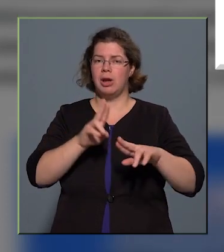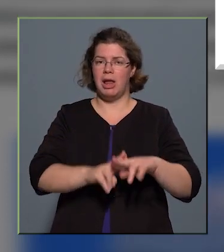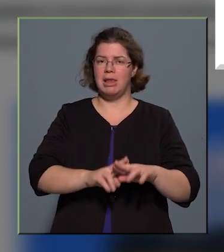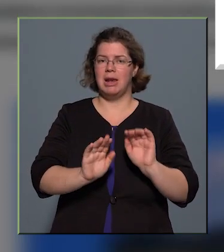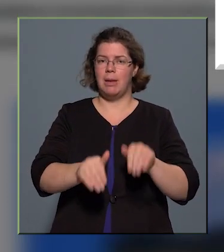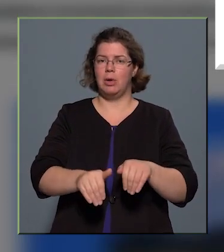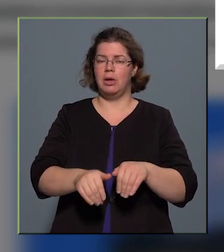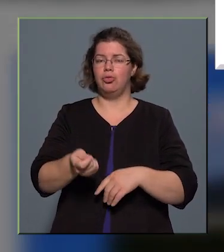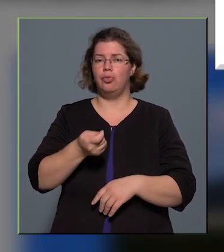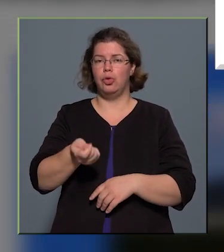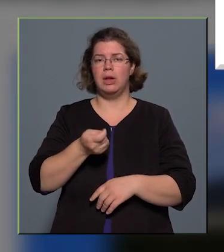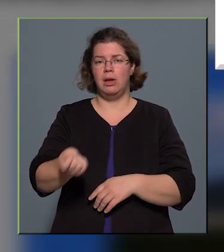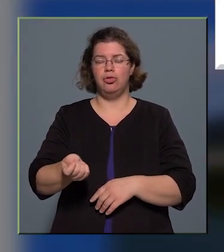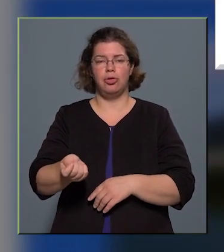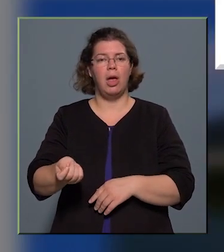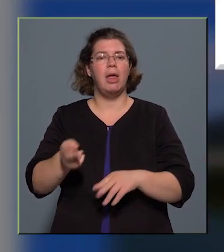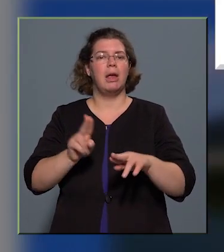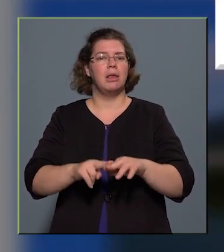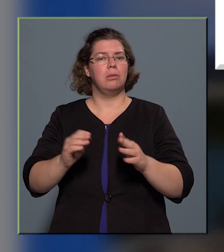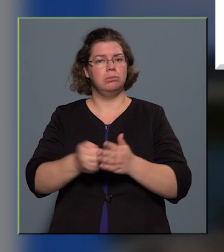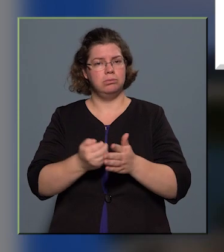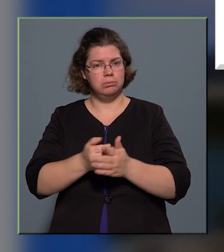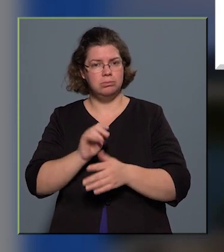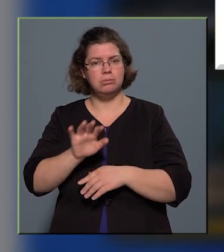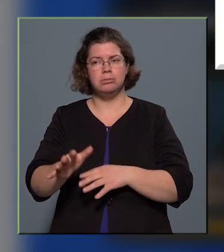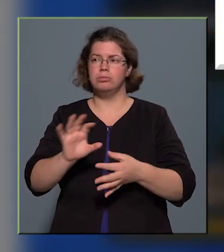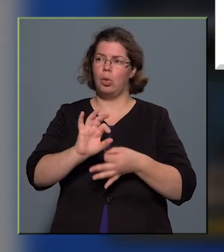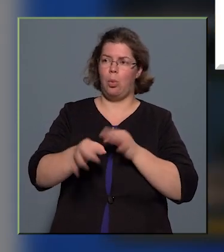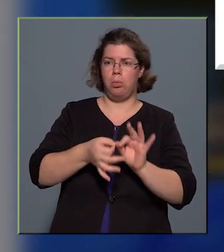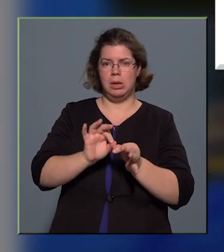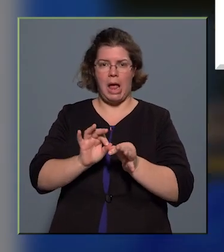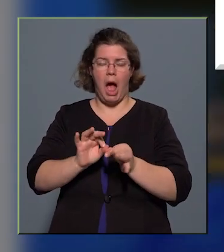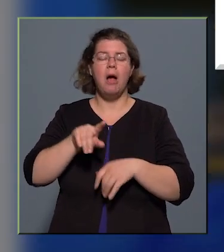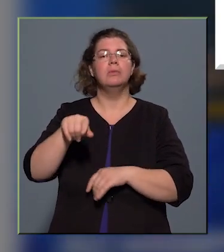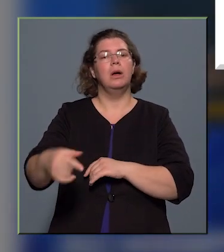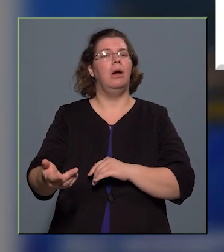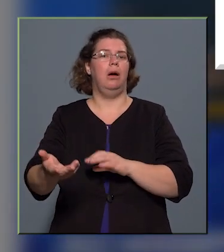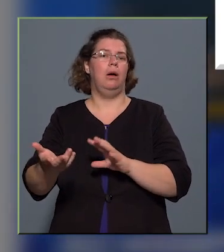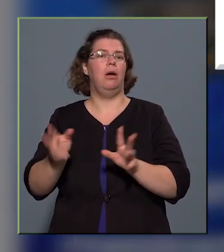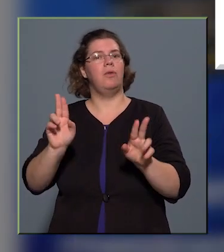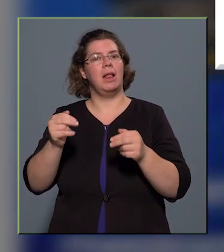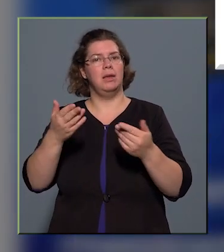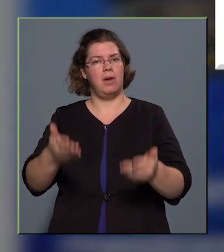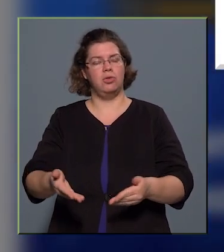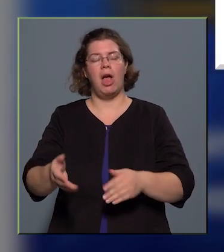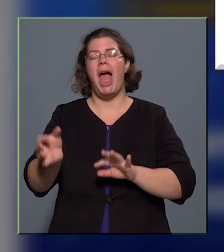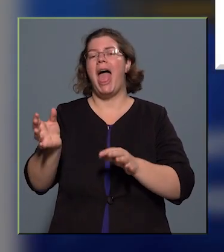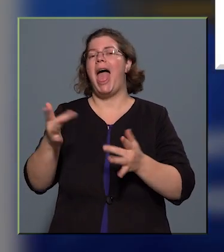fűtési rendszerek elektrifikálása napelemes rendszerekkel kombinálva című felhívást a helyreállítási